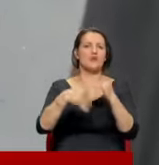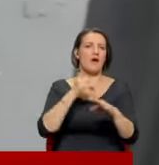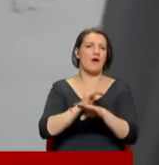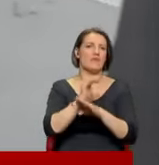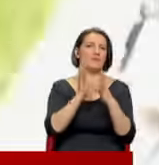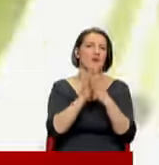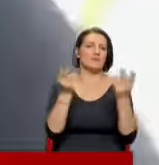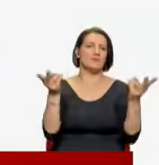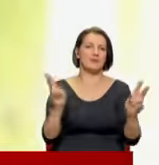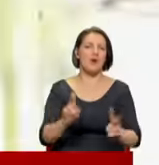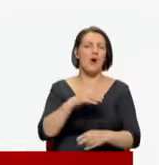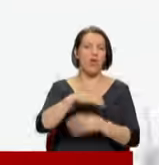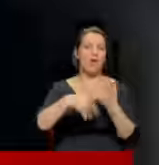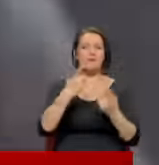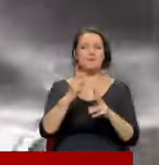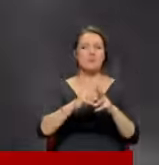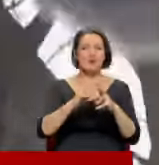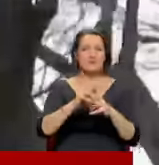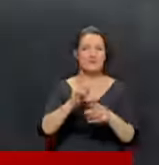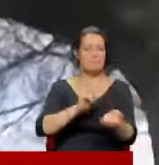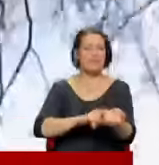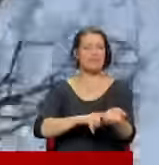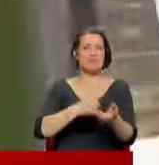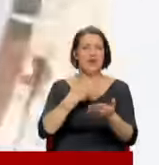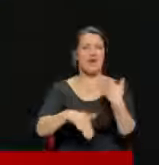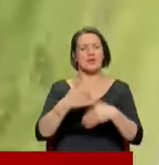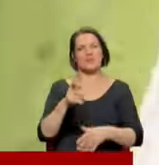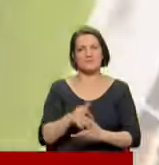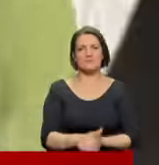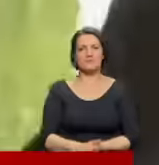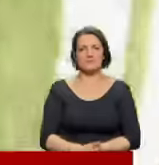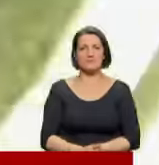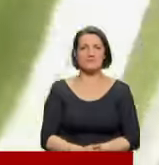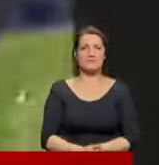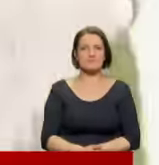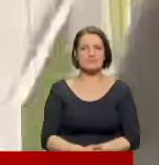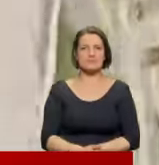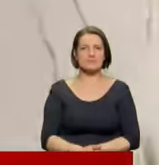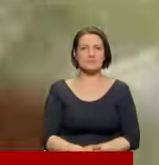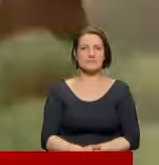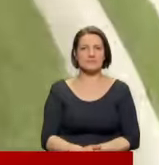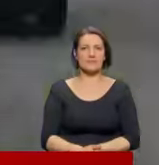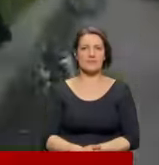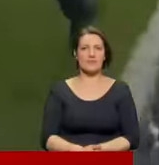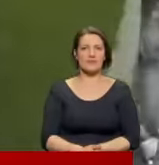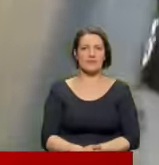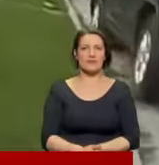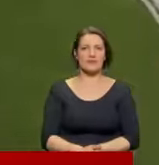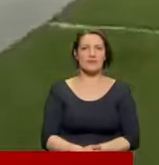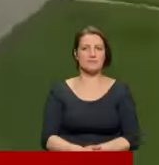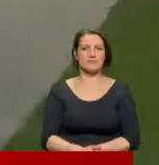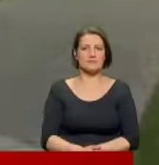hayatını kaybetti. Olayda bir polis de bileğinden yaralandı.